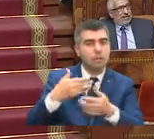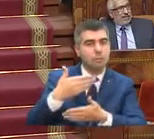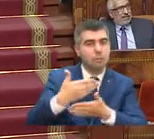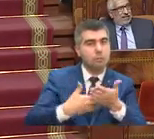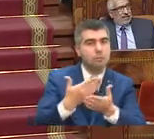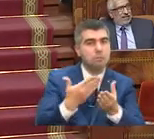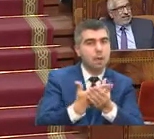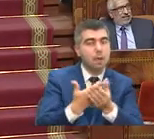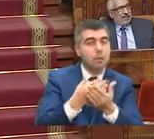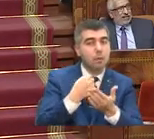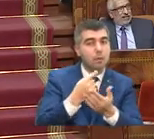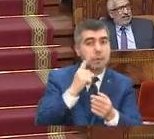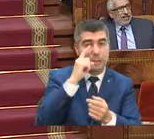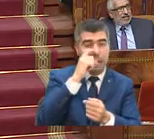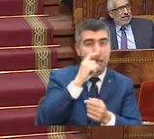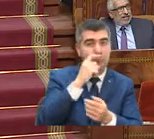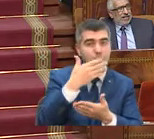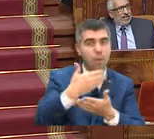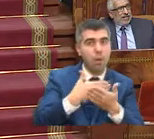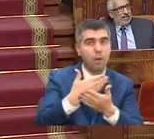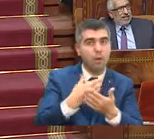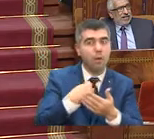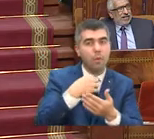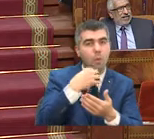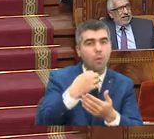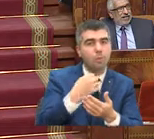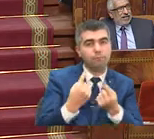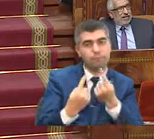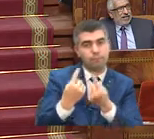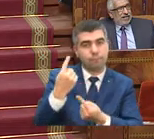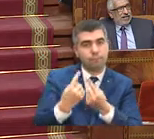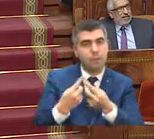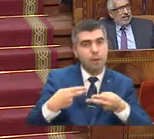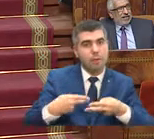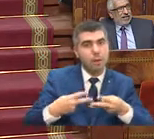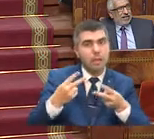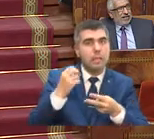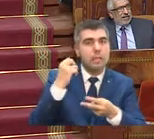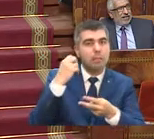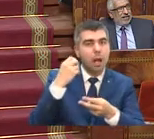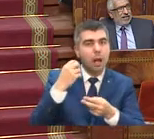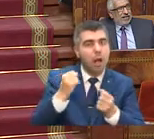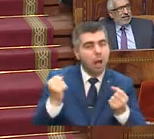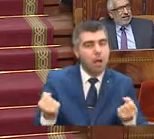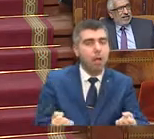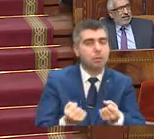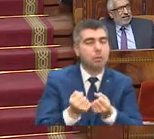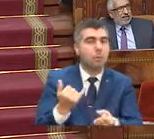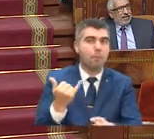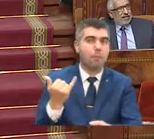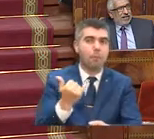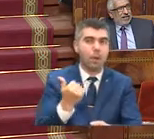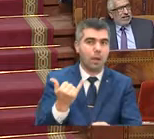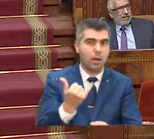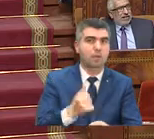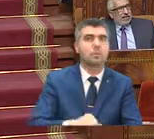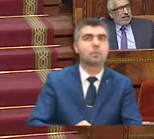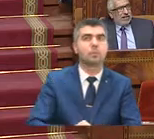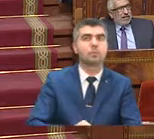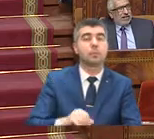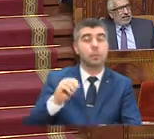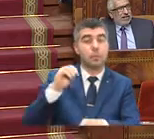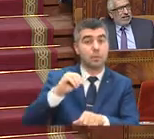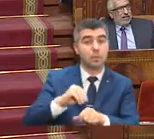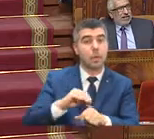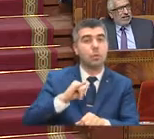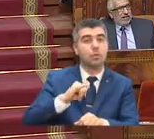تعجيزية، كنرجو منكم سيد الوزير إعادة النظر في ديك الشروط وتعطيو لتمارا حقها تأهيل المناطق الصناعية، وكذلك ترفعوا من النسبة ديال الشباب